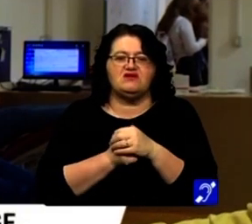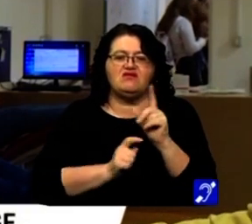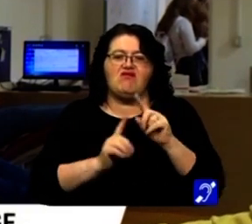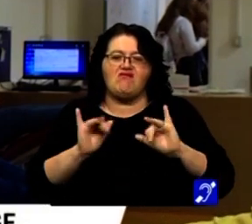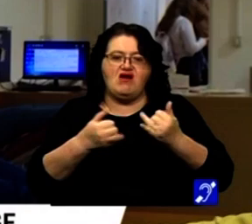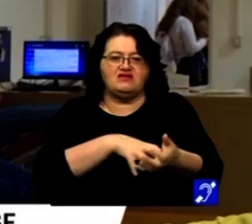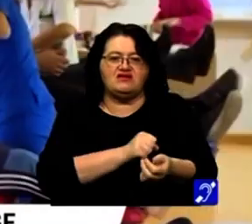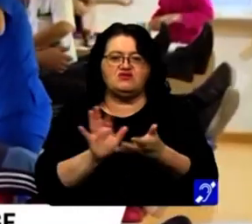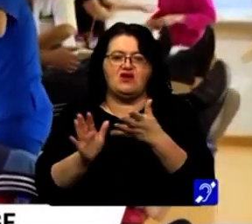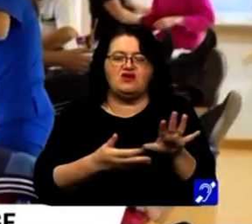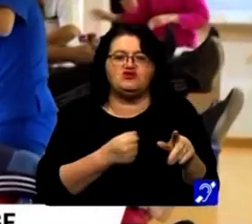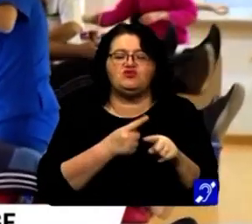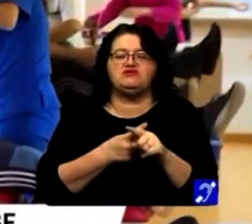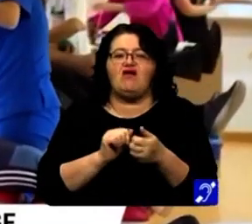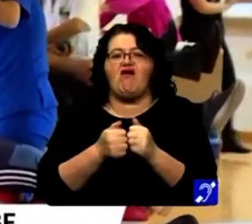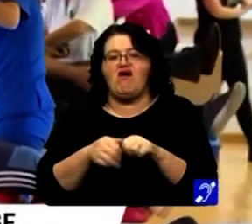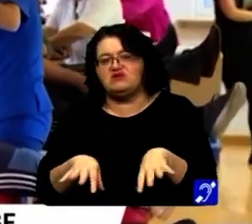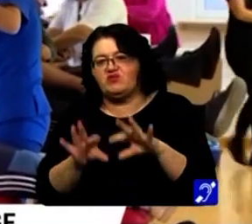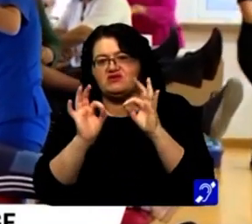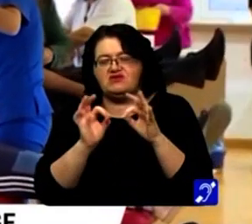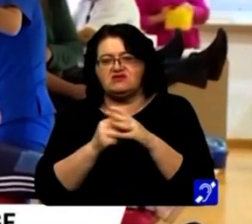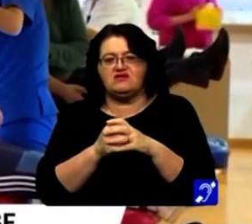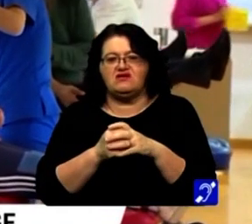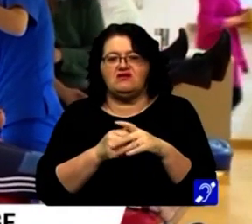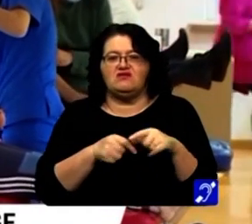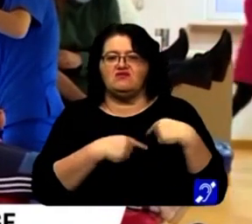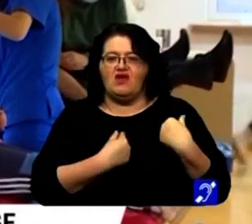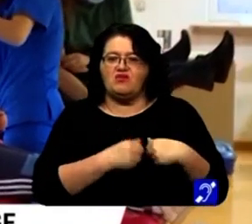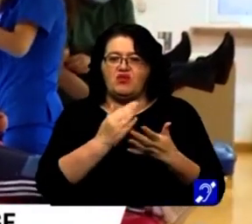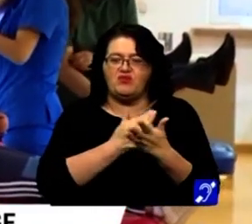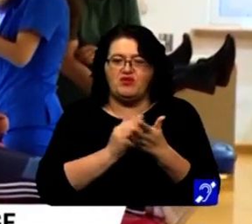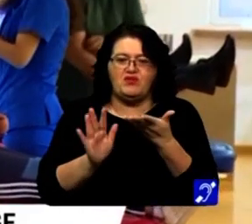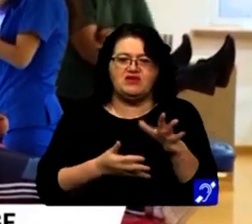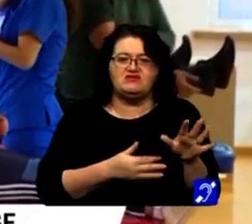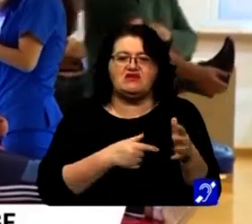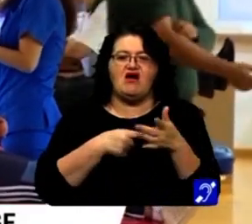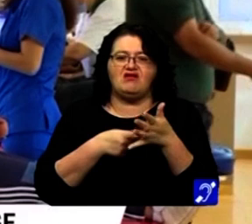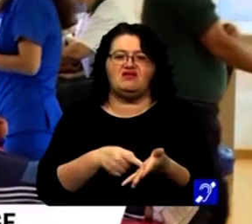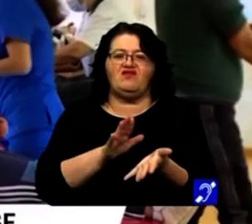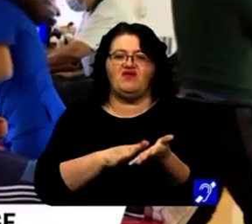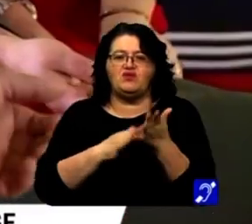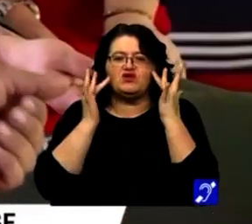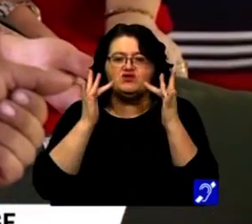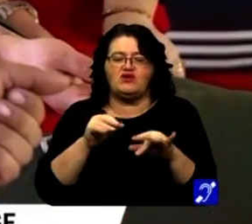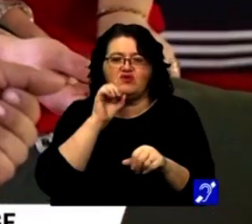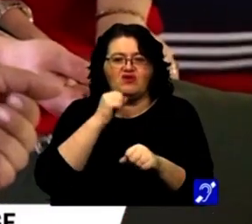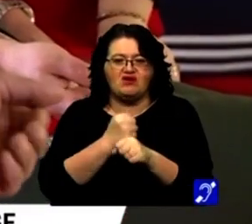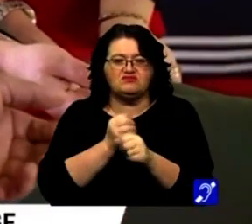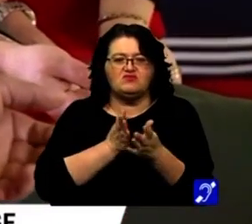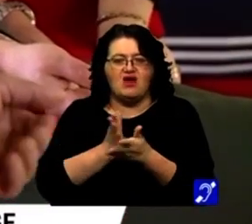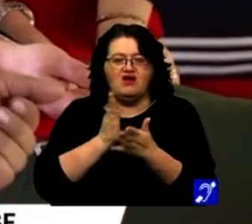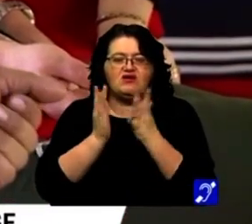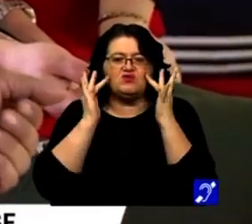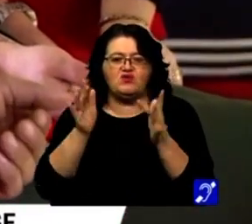hipertensiunea arterială la debut, se poate depista fibrilația atrială la debut. S-a demonstrat faptul că donatorii fidelizați